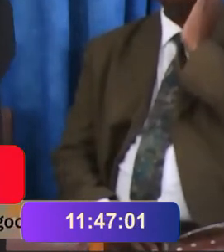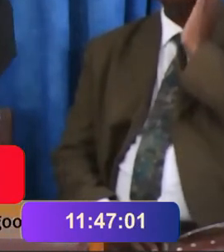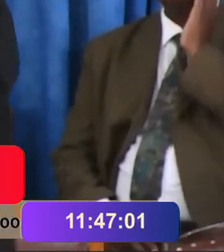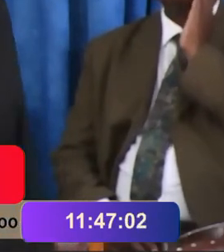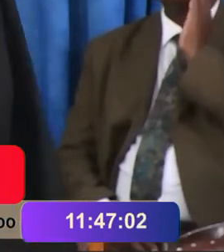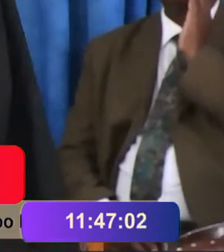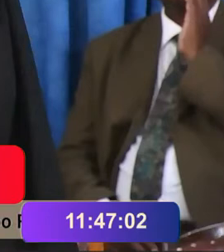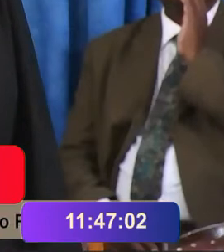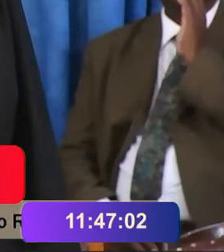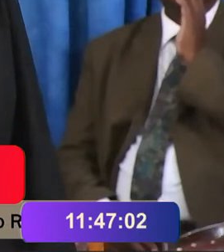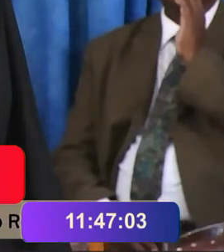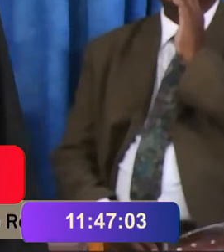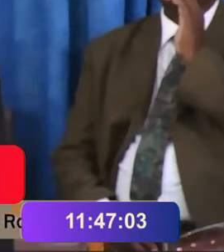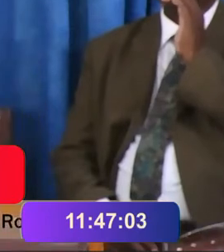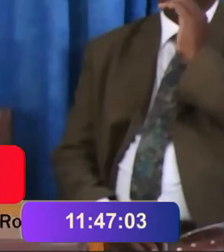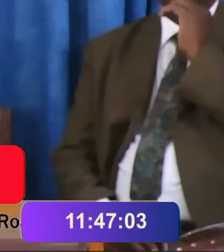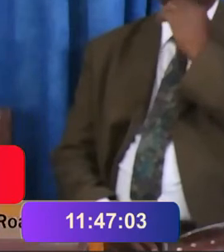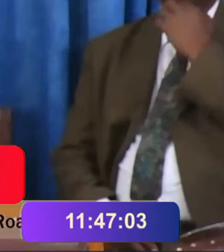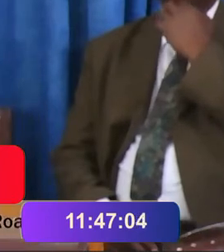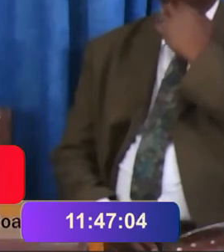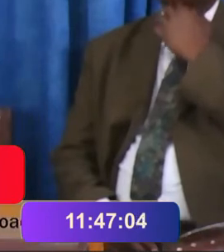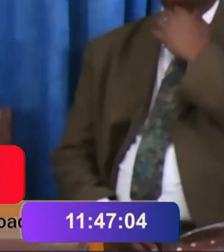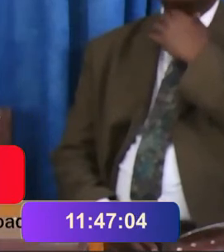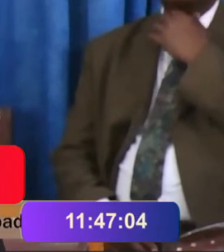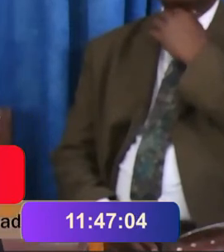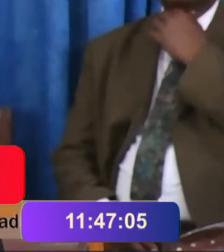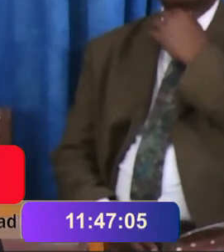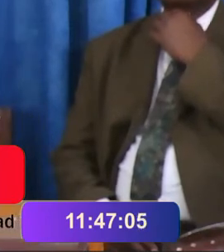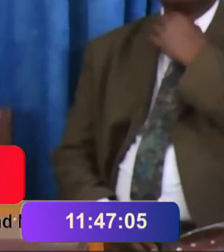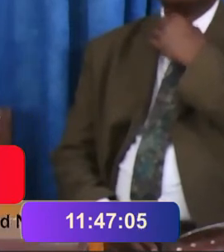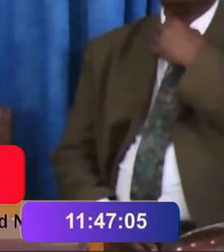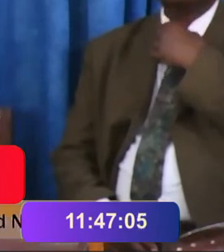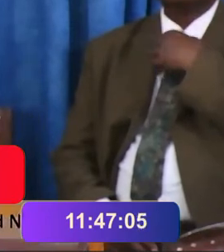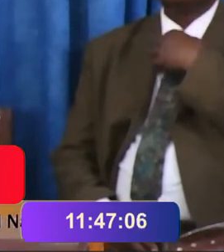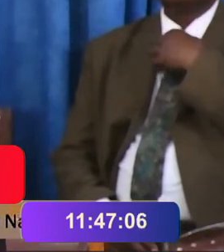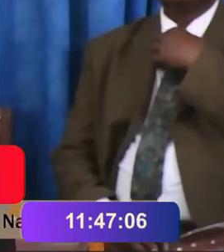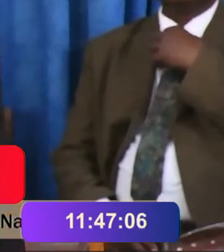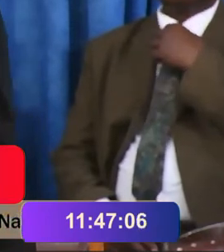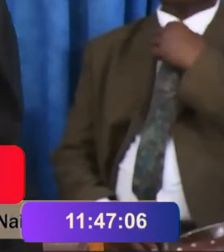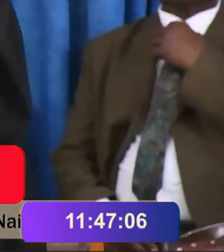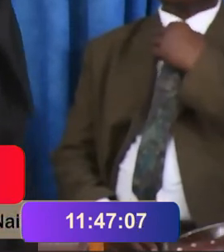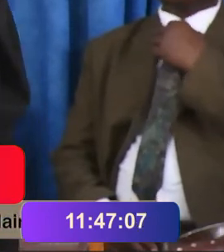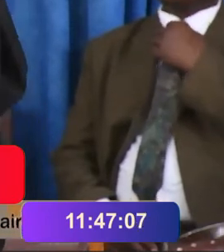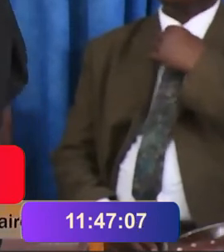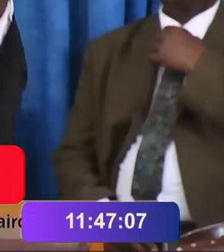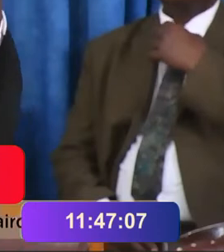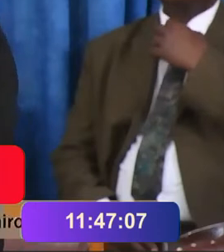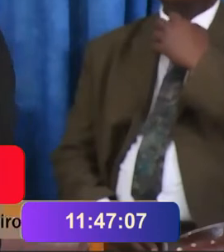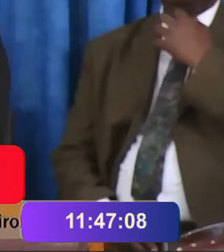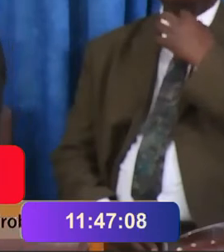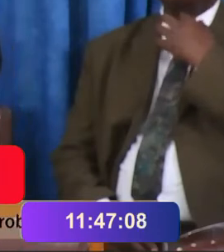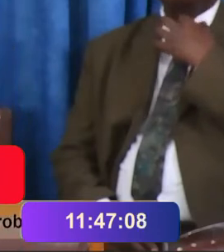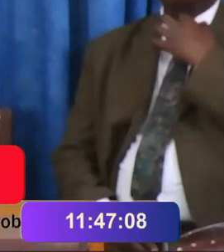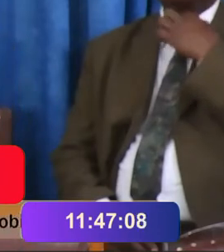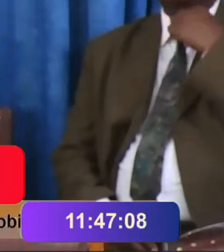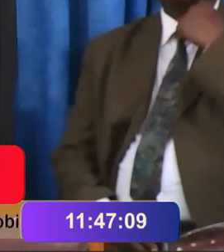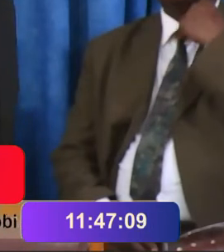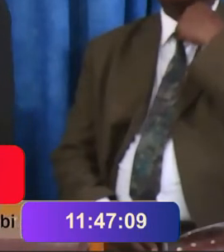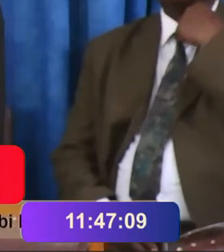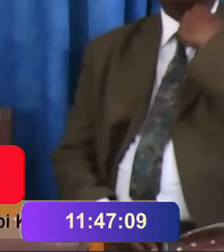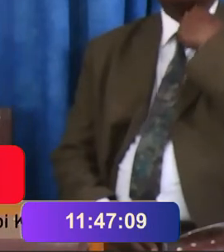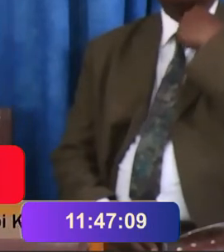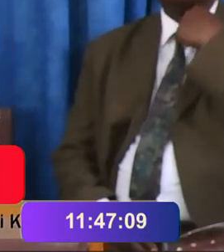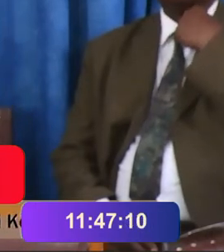na kunyanyasa watu hawakupendezwa sana na Yesu, because Yesu alikuwa sasa